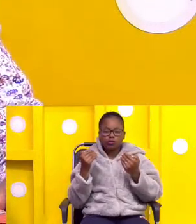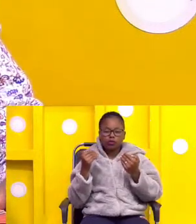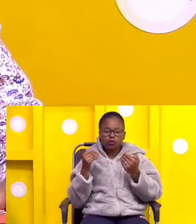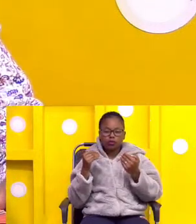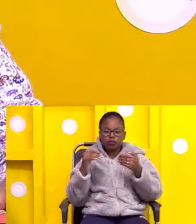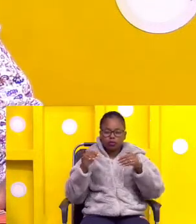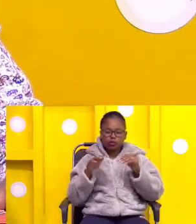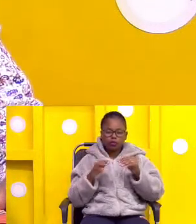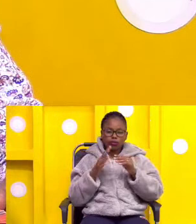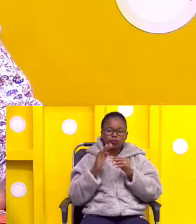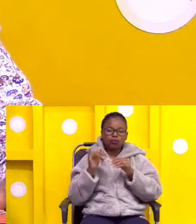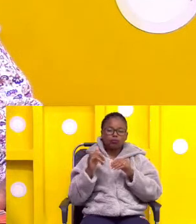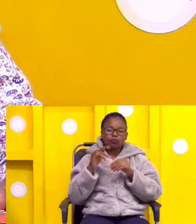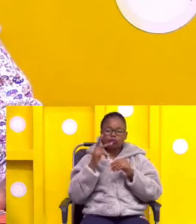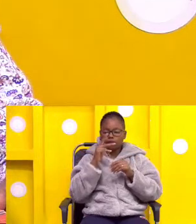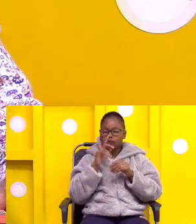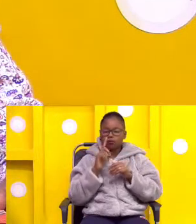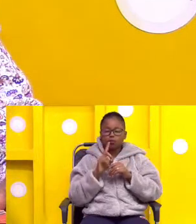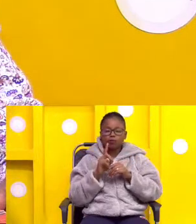ngai witũ nĩ mwĩhokeku